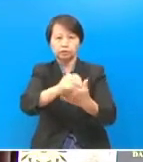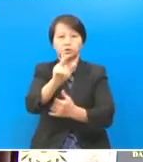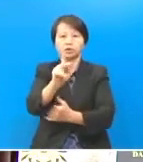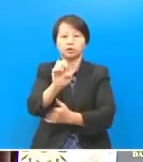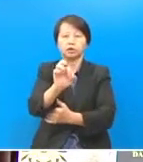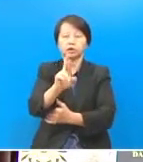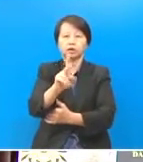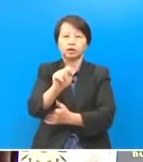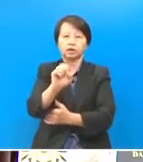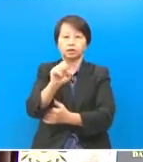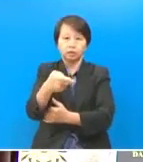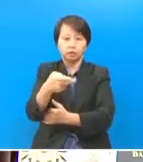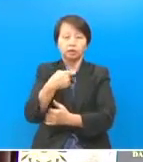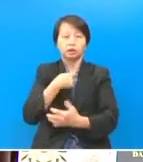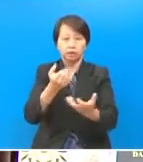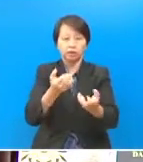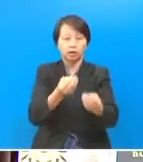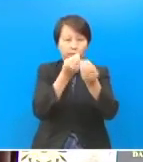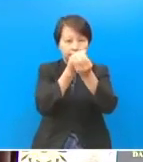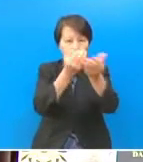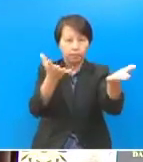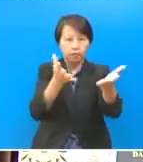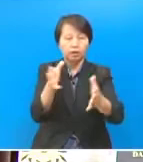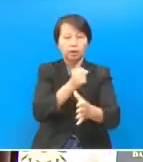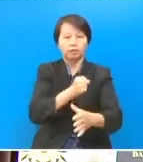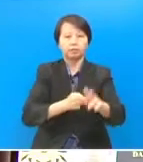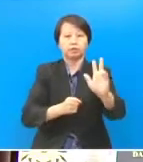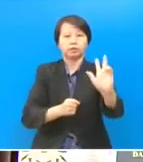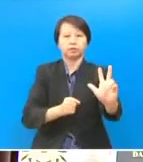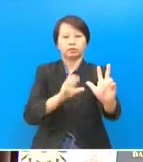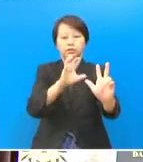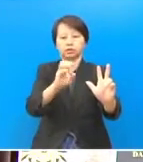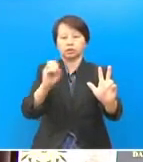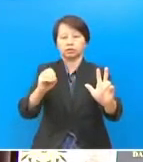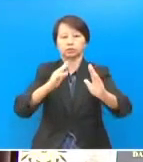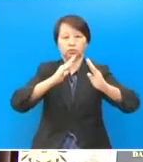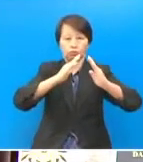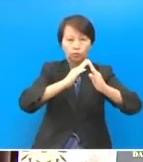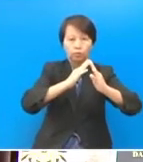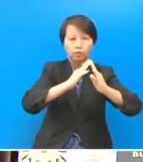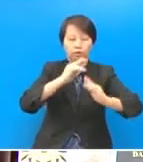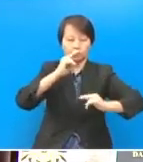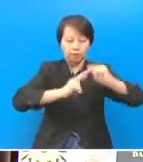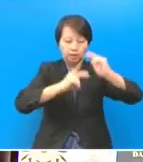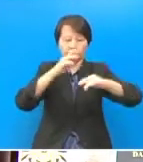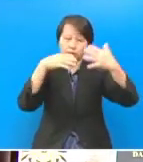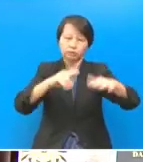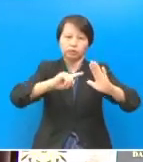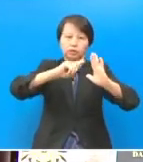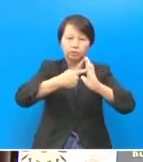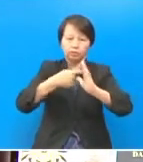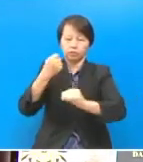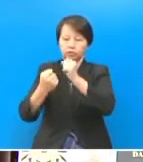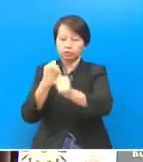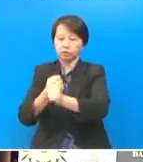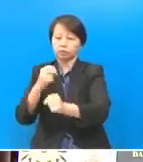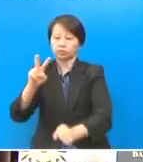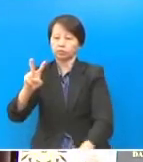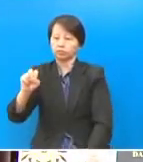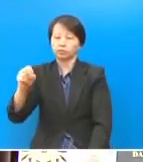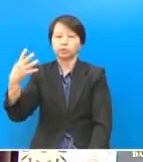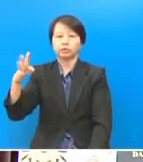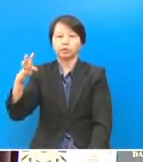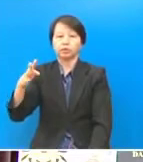5 ini saya ingin maklumkan bahwa ia mengandungi 300 runit rumah pemindahannya telah bermodal tahun 2014